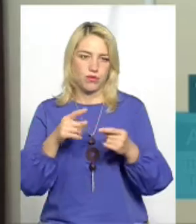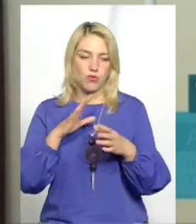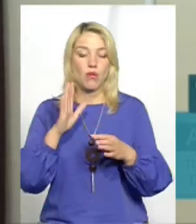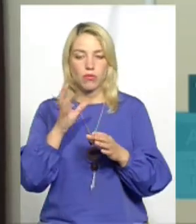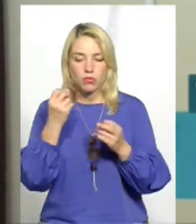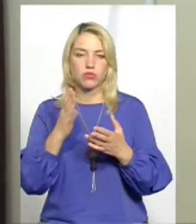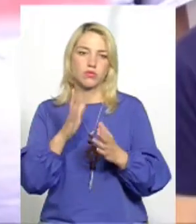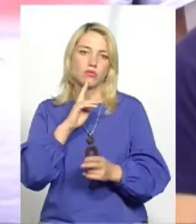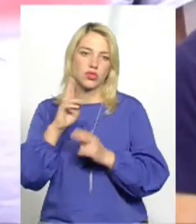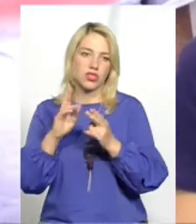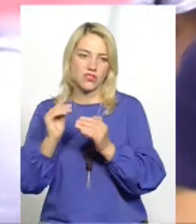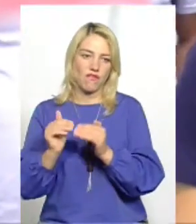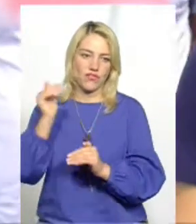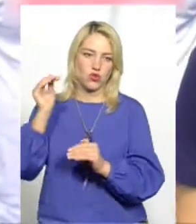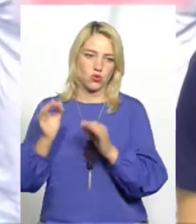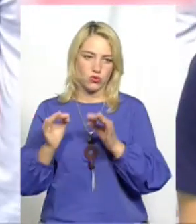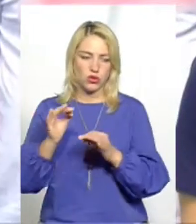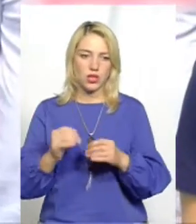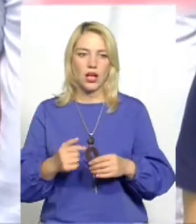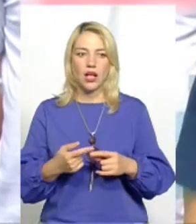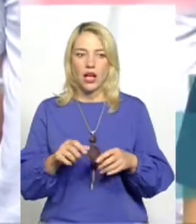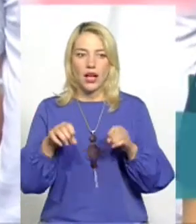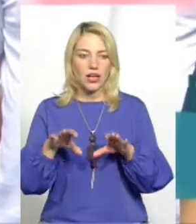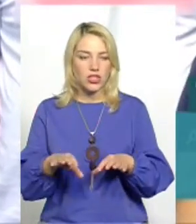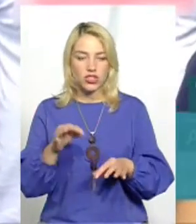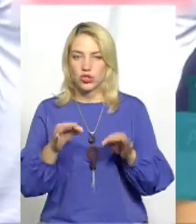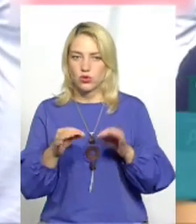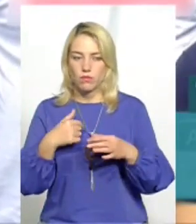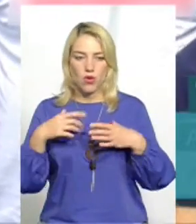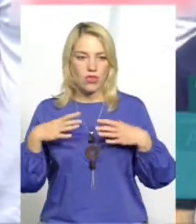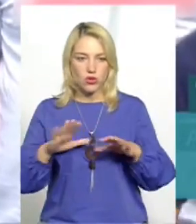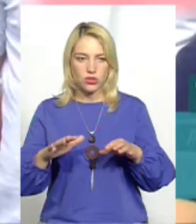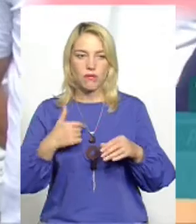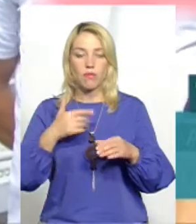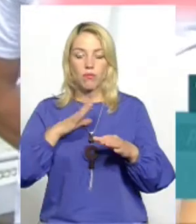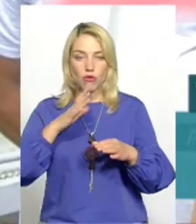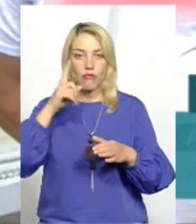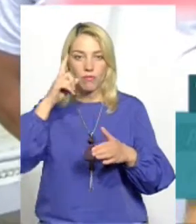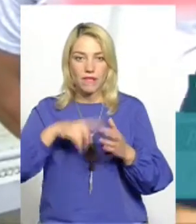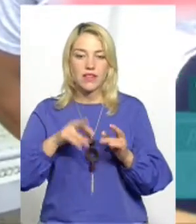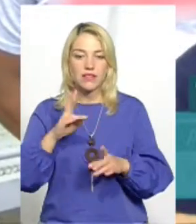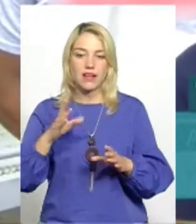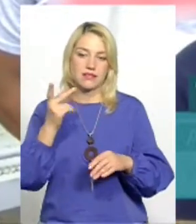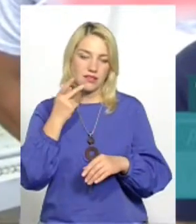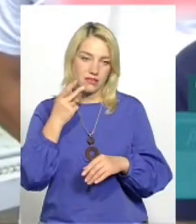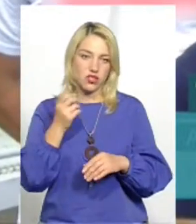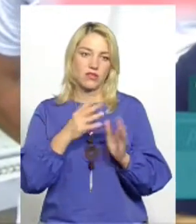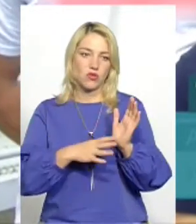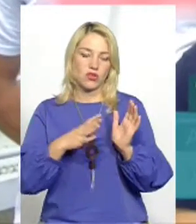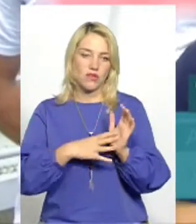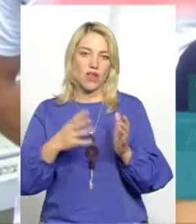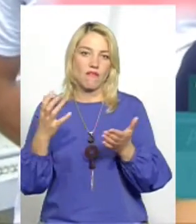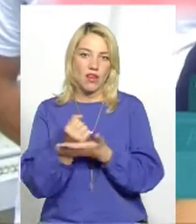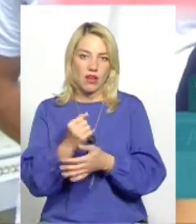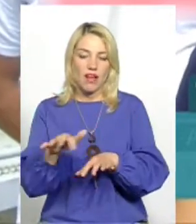оскарження чи не оскарження. Рішення суду для нас було дуже неочікуваним, тому що ми були впевнені, що, як зазвичай, в 99% виграє фабрика,